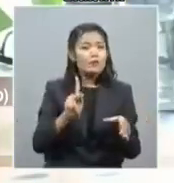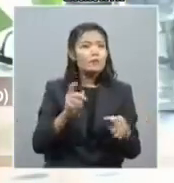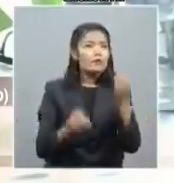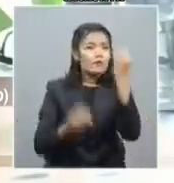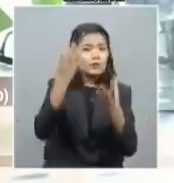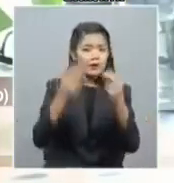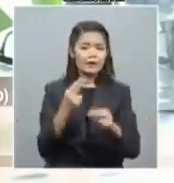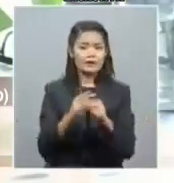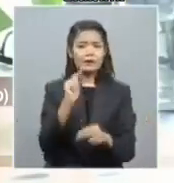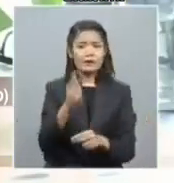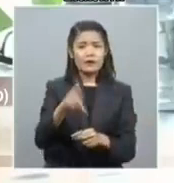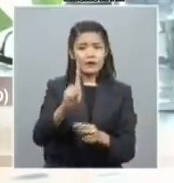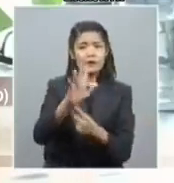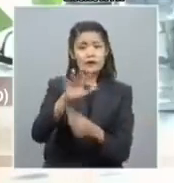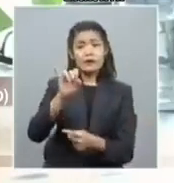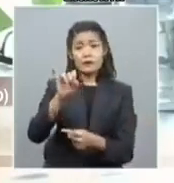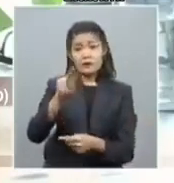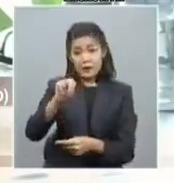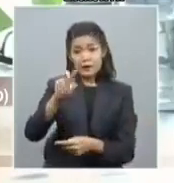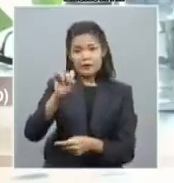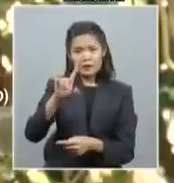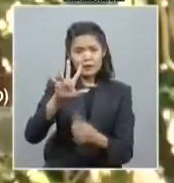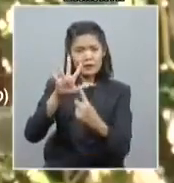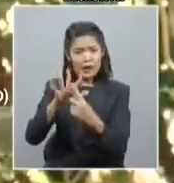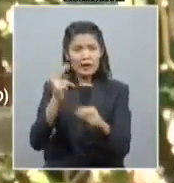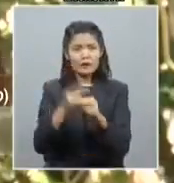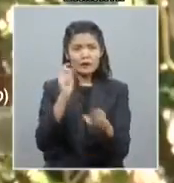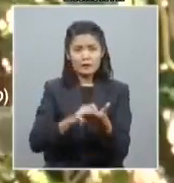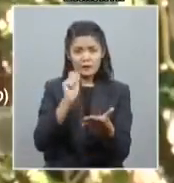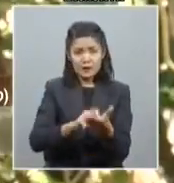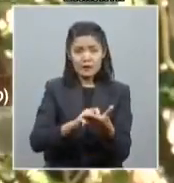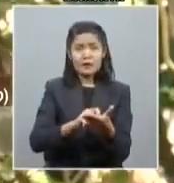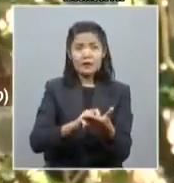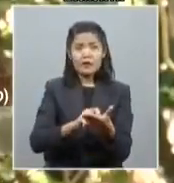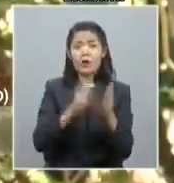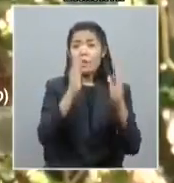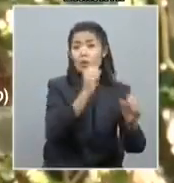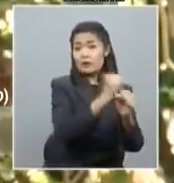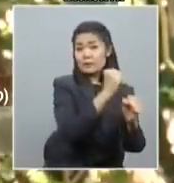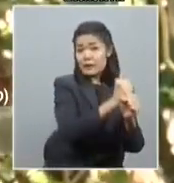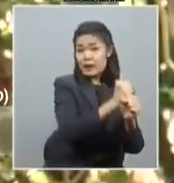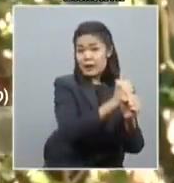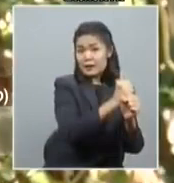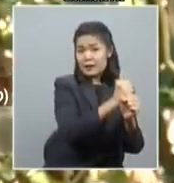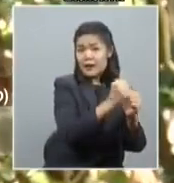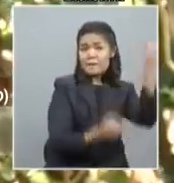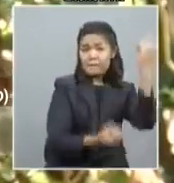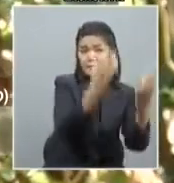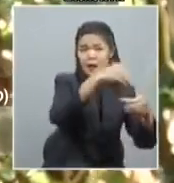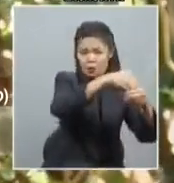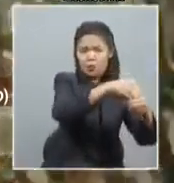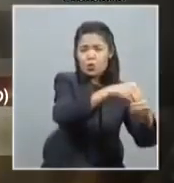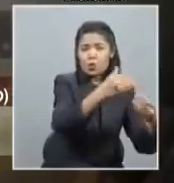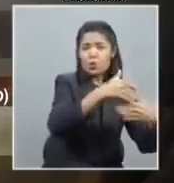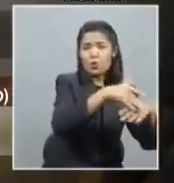านคุณธัญญาเนติธรรมกุลก็ลงนามฮะย้ายตัวพนักงานเจ้าหน้าที่ป่าไม้ที่อยู่ในเหตุ